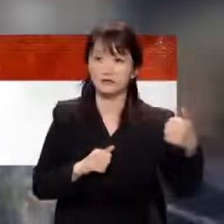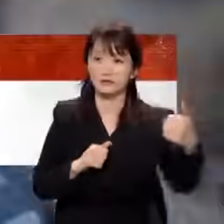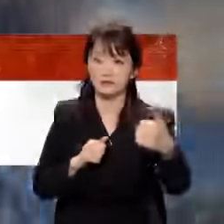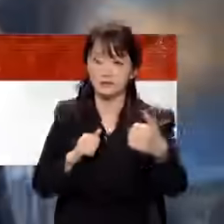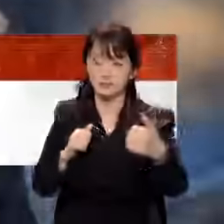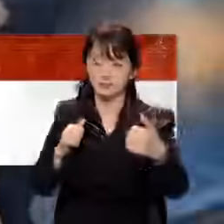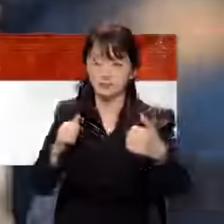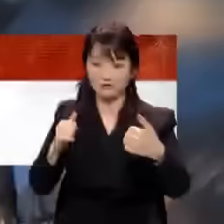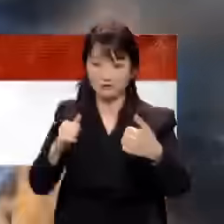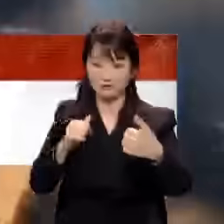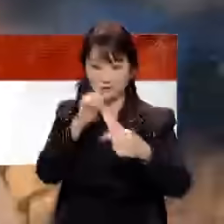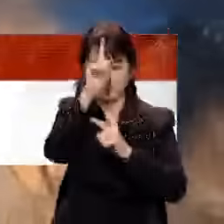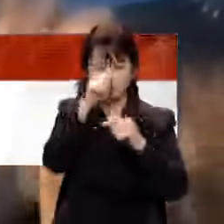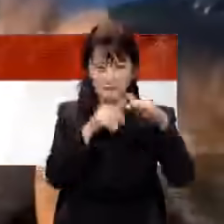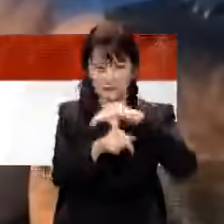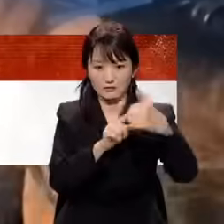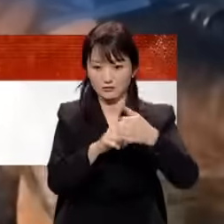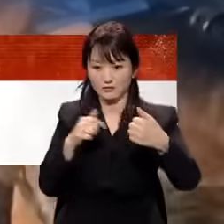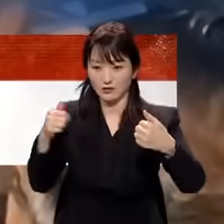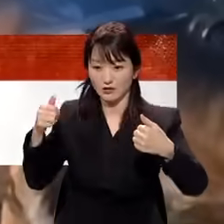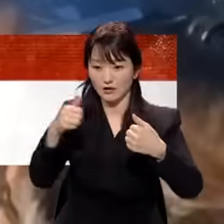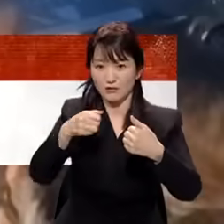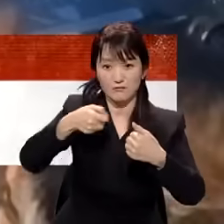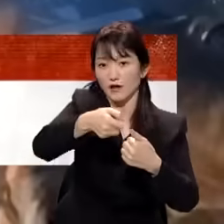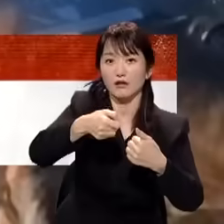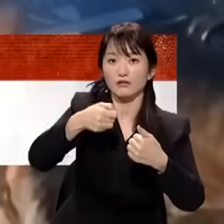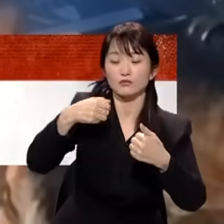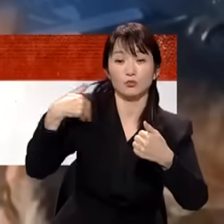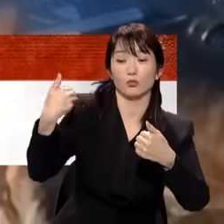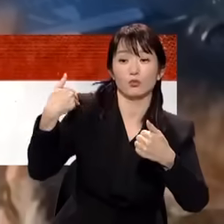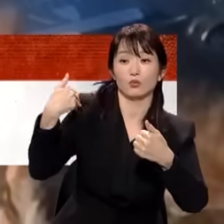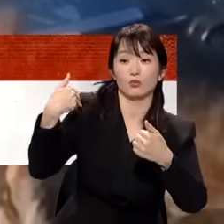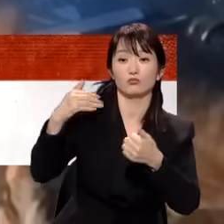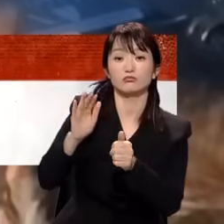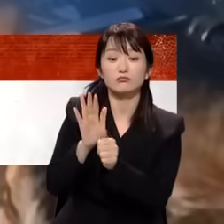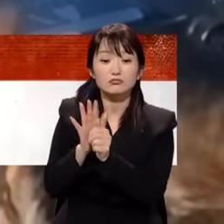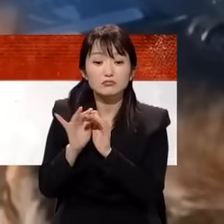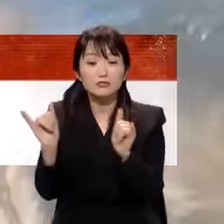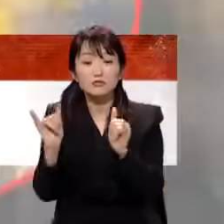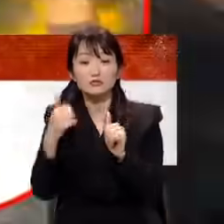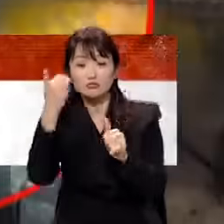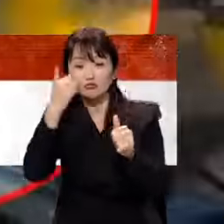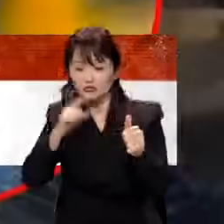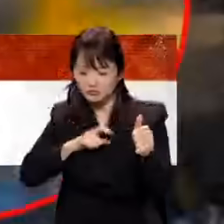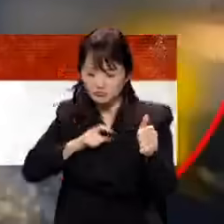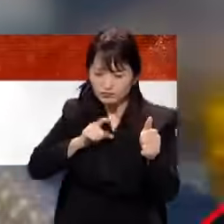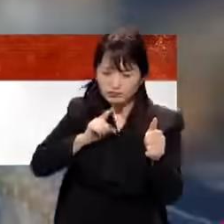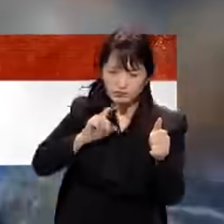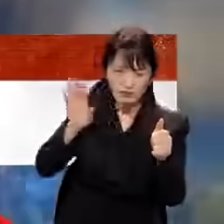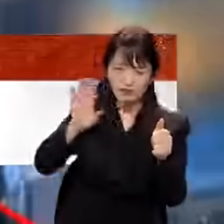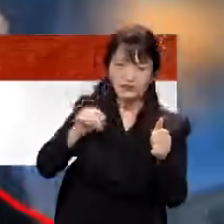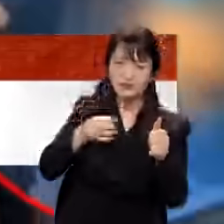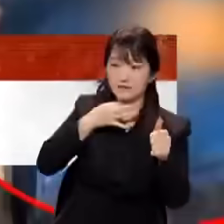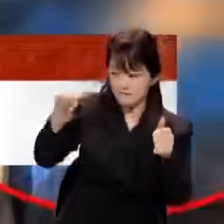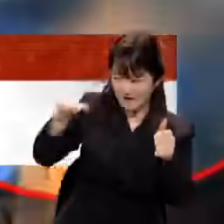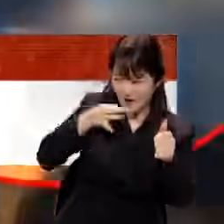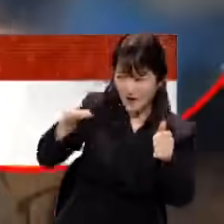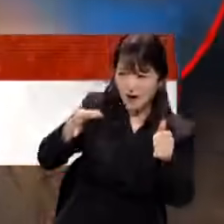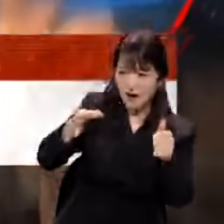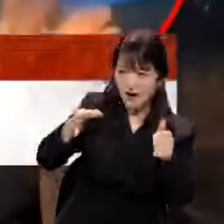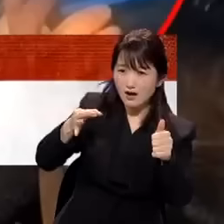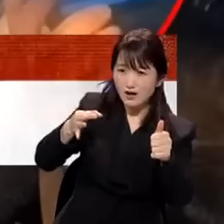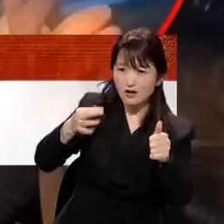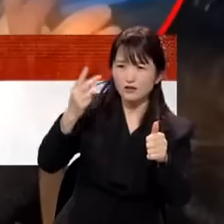거라는 거는 전혀 생각을 못했죠. 지지자인 척 하는데 누가 의심하겠어요. 또 소리 지르지 않는데 소리 지르면서 두세 번